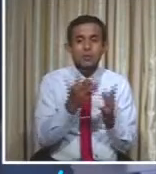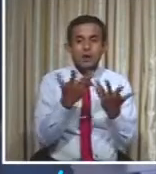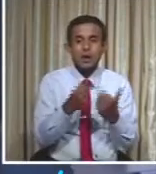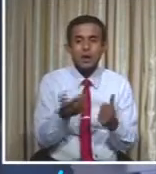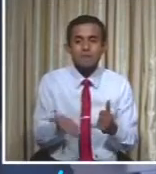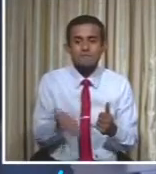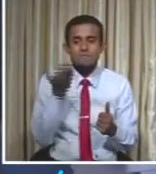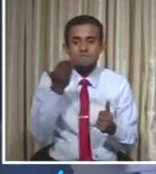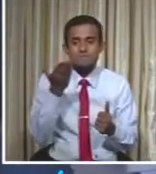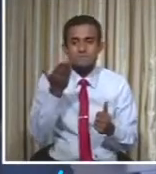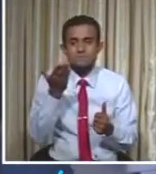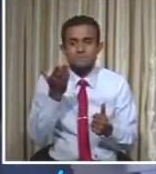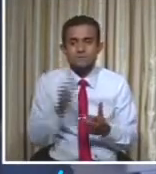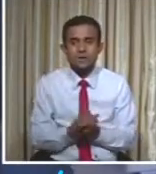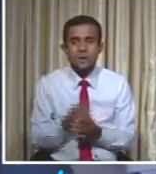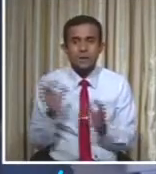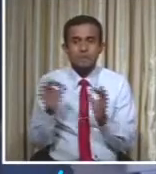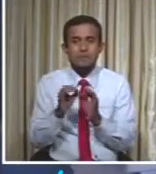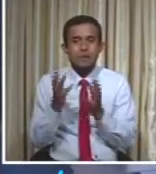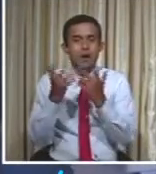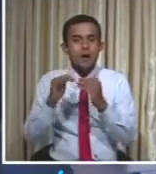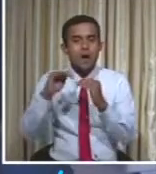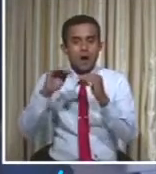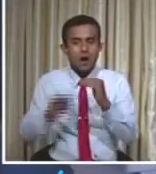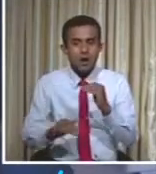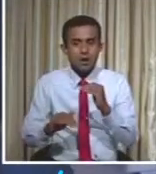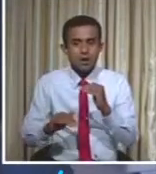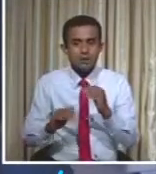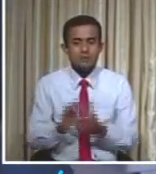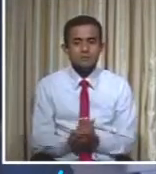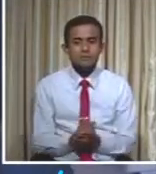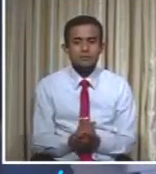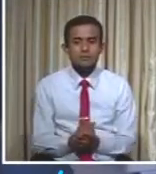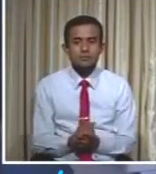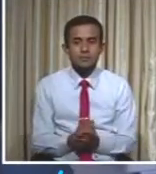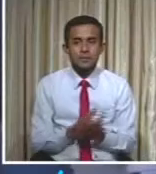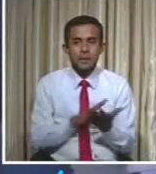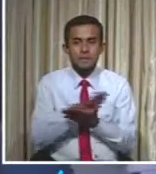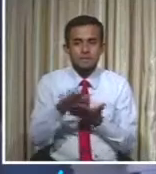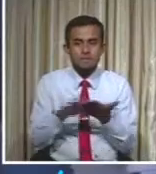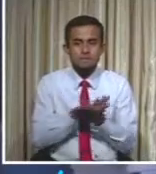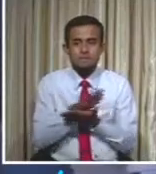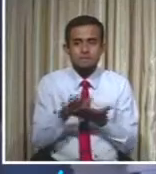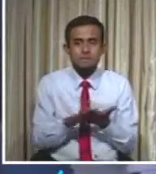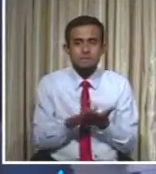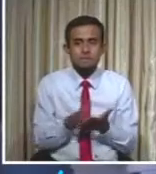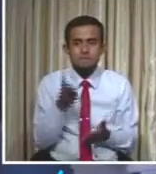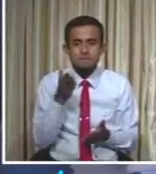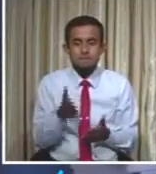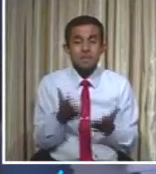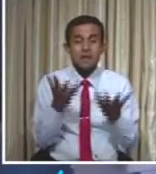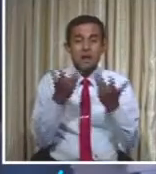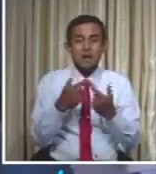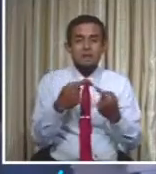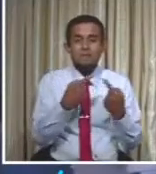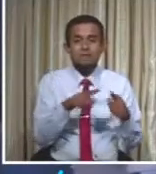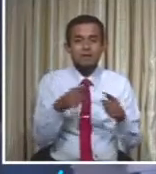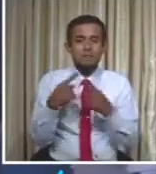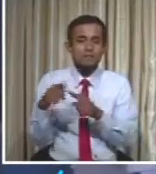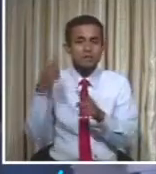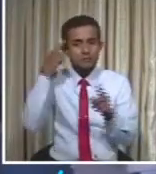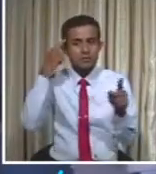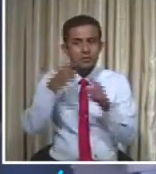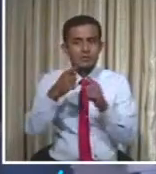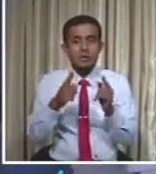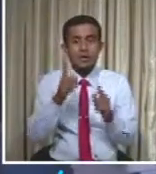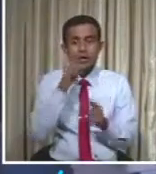කරා බියුටේන් සංයුතිය අඩු වුණා කියලා. ඒතර ඒකෙදි තව පැහැදිලිව මේ ප්‍රමාණයන් වෙනස් කිරීම පිළිබඳව